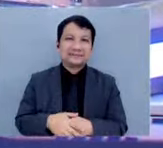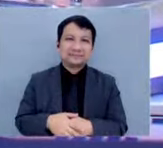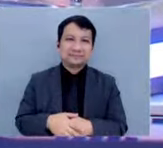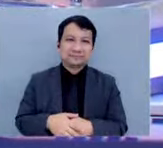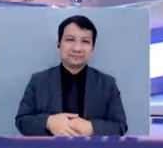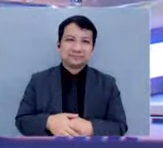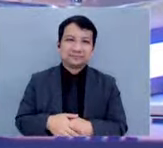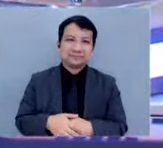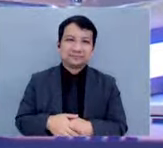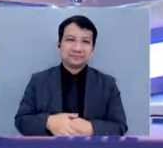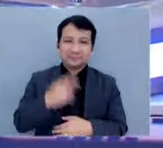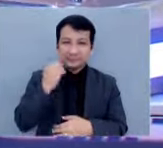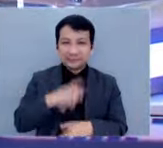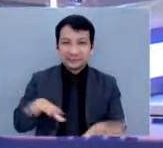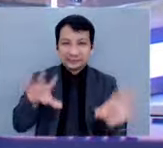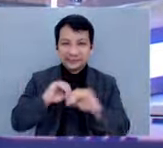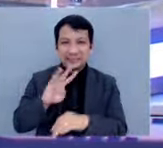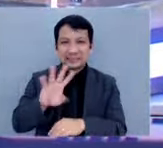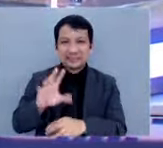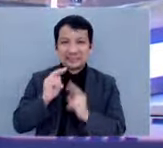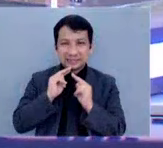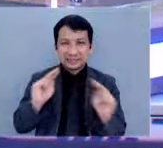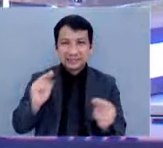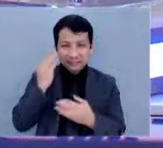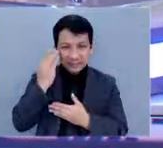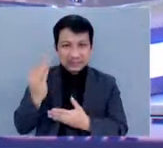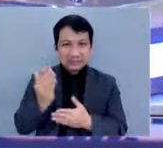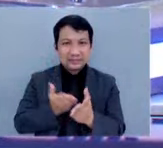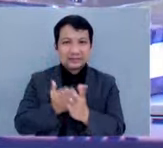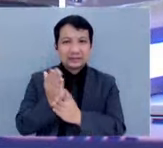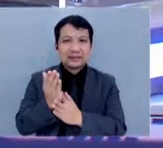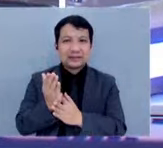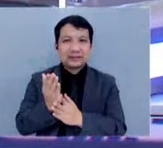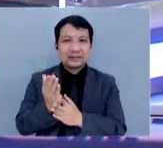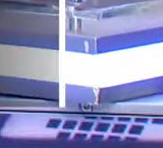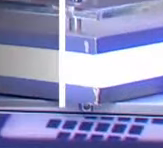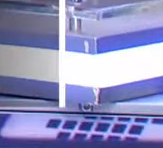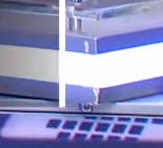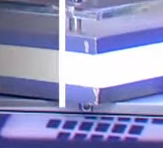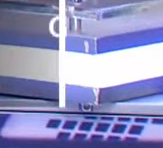ka. Joke lang yan. Ayun po ang 45 minutes pag-imayas malagang headlines. Balitaan at